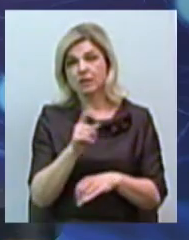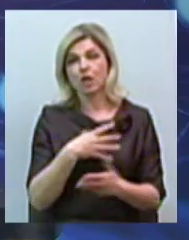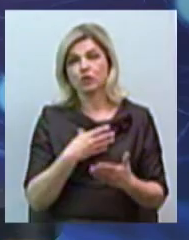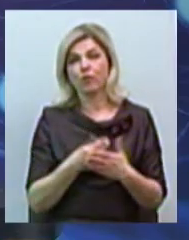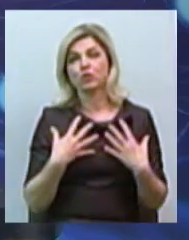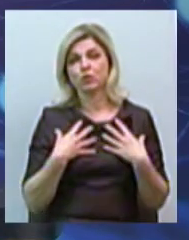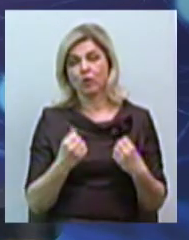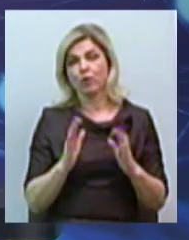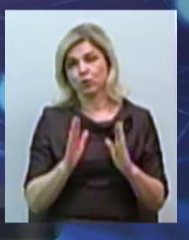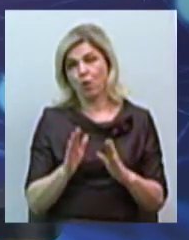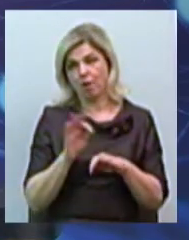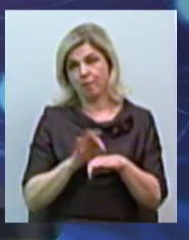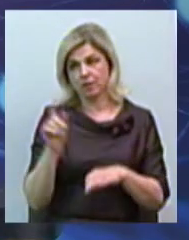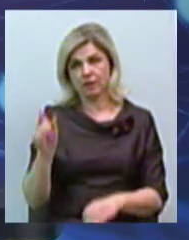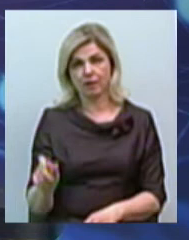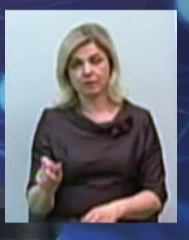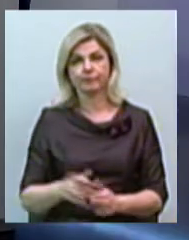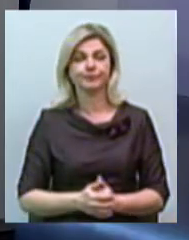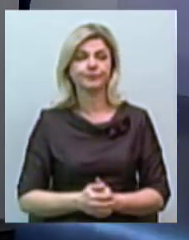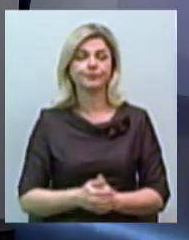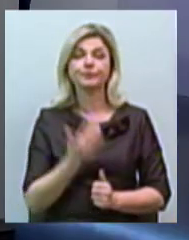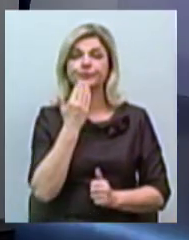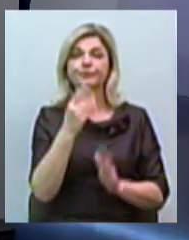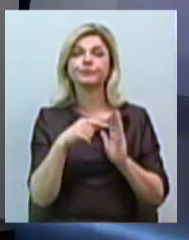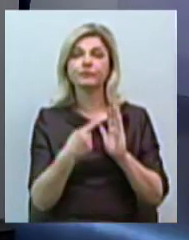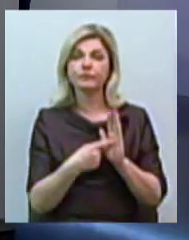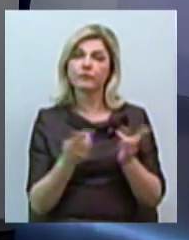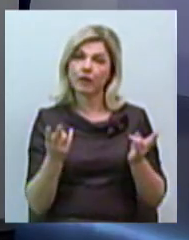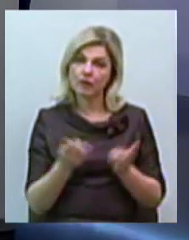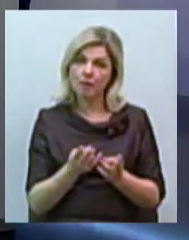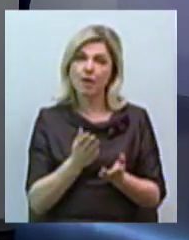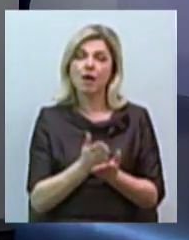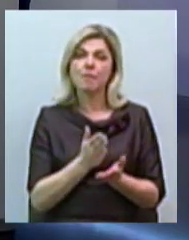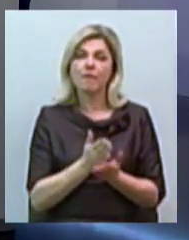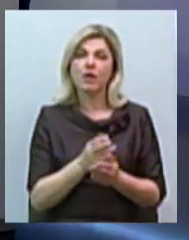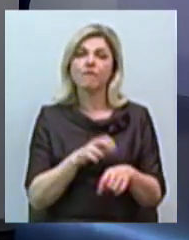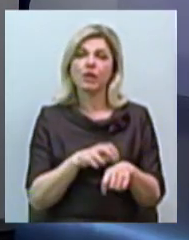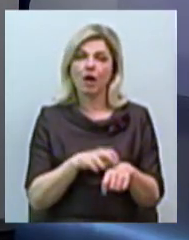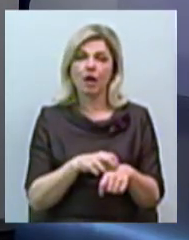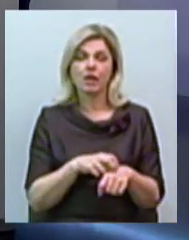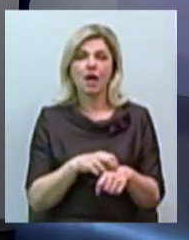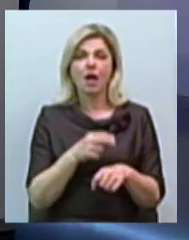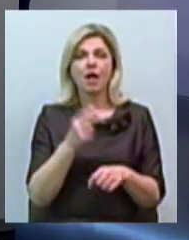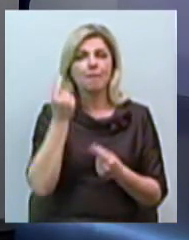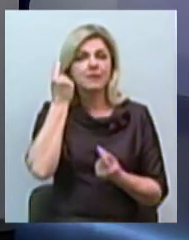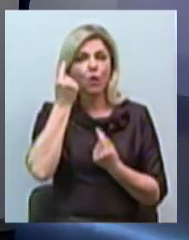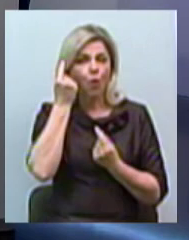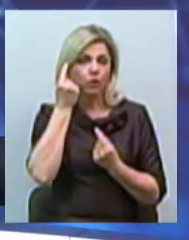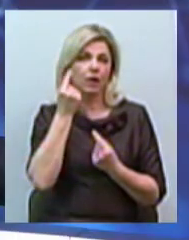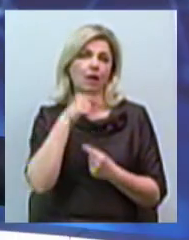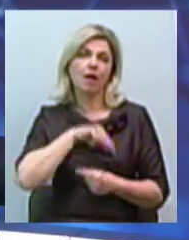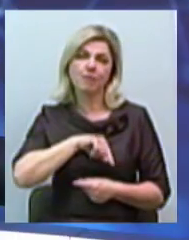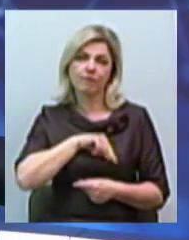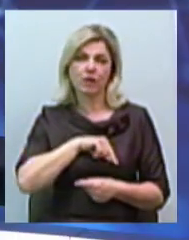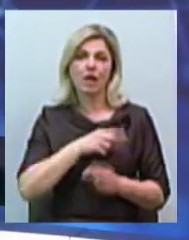здоров'я лише пацієнт. А чи потрібно лікарям володіти навичками психолога? Чи передбачено це